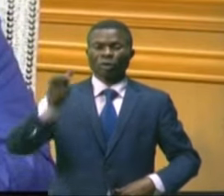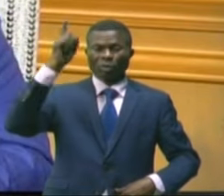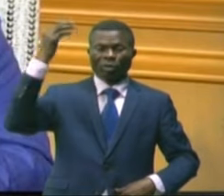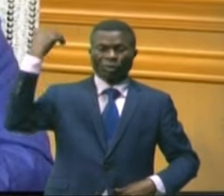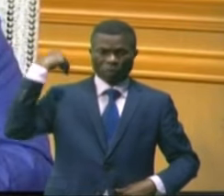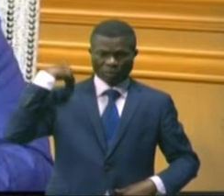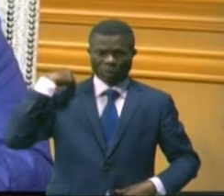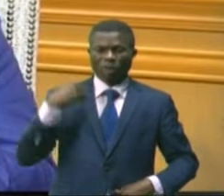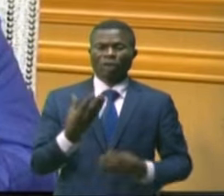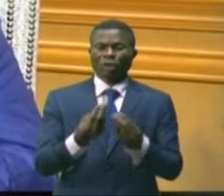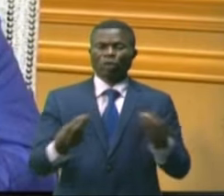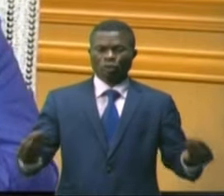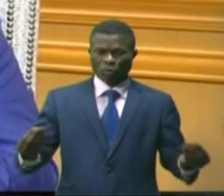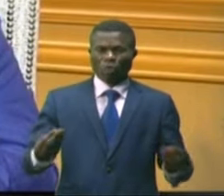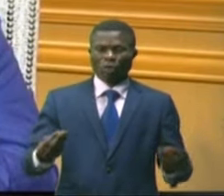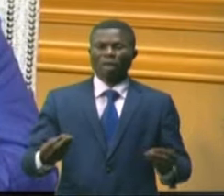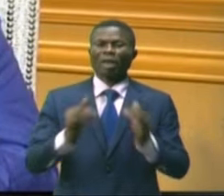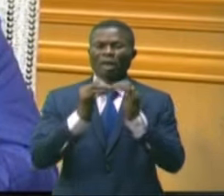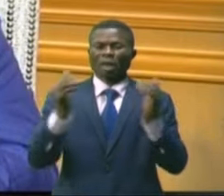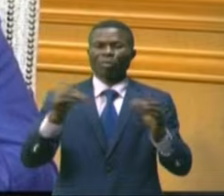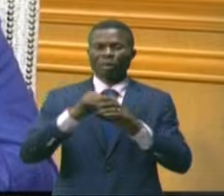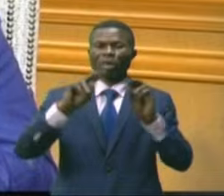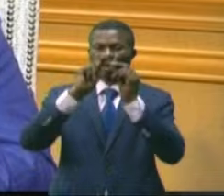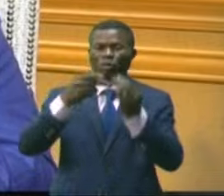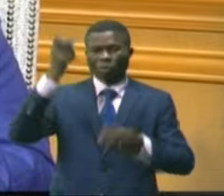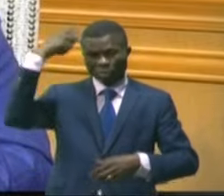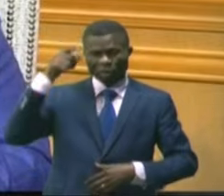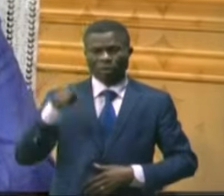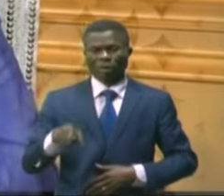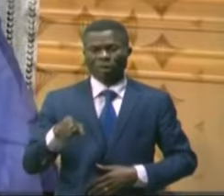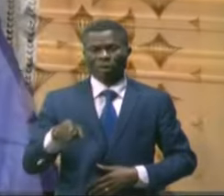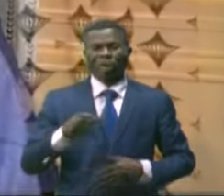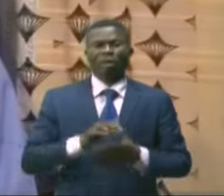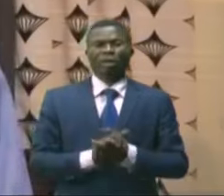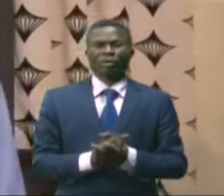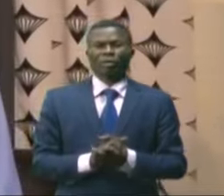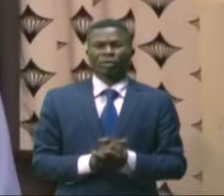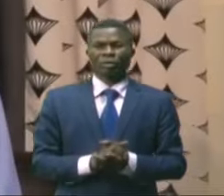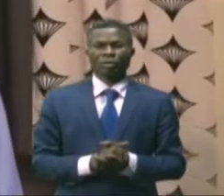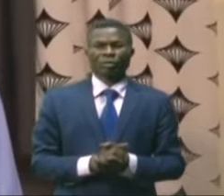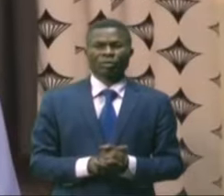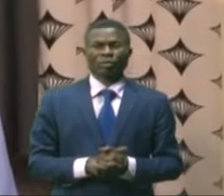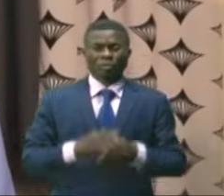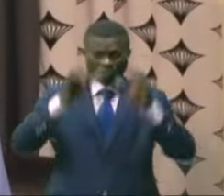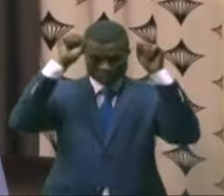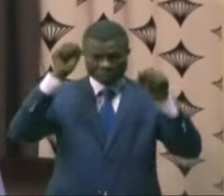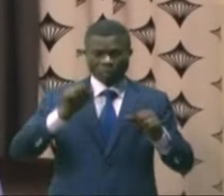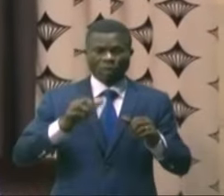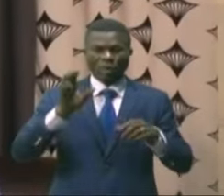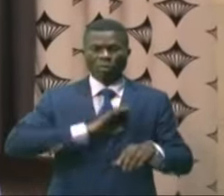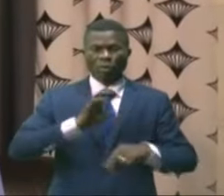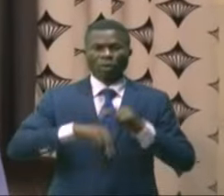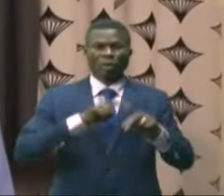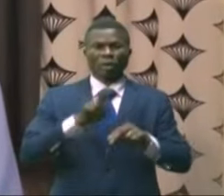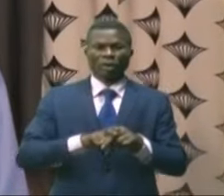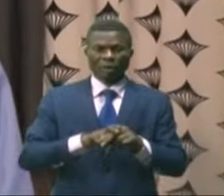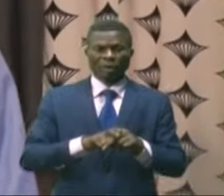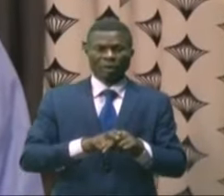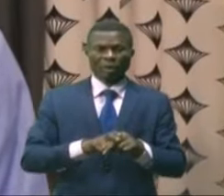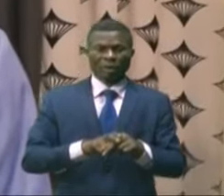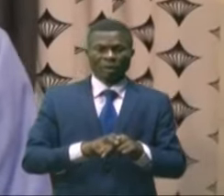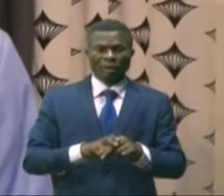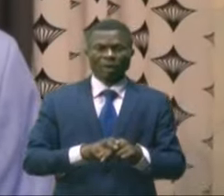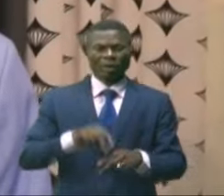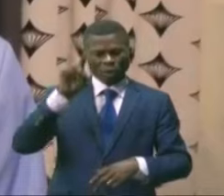parti, qui peut rétablir la paix au sein de cette formation politique. La police nationale, qui est censée